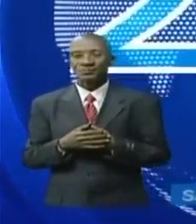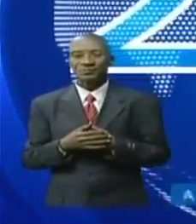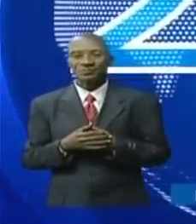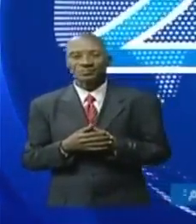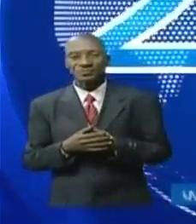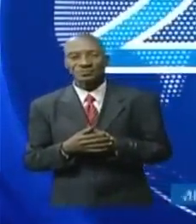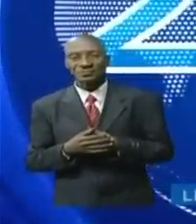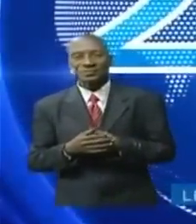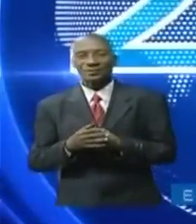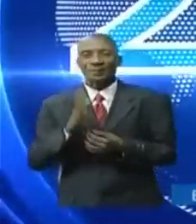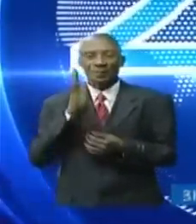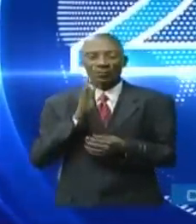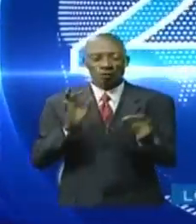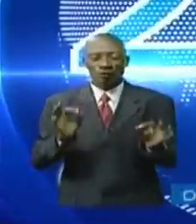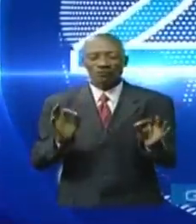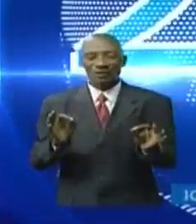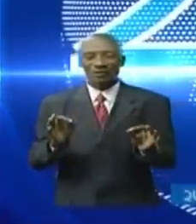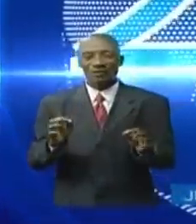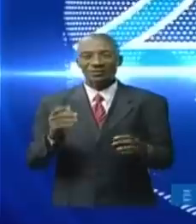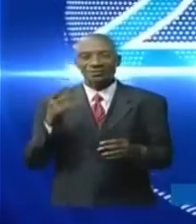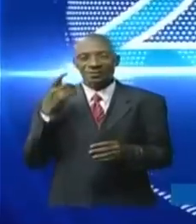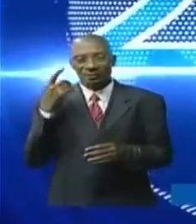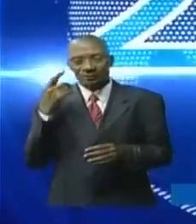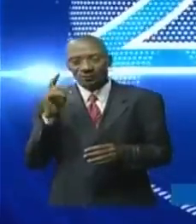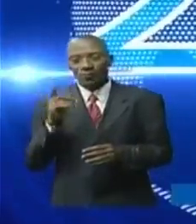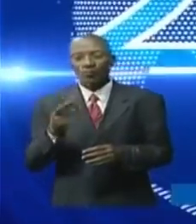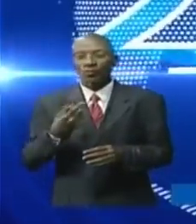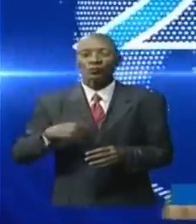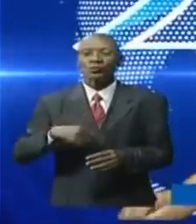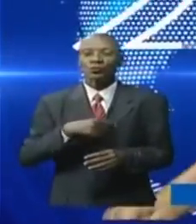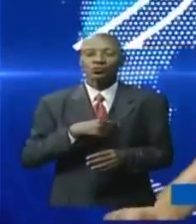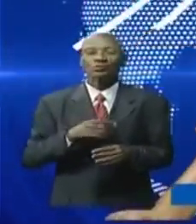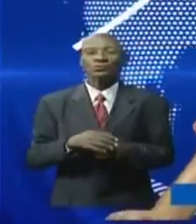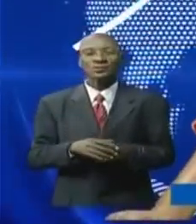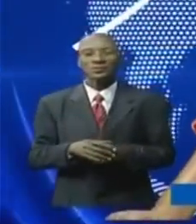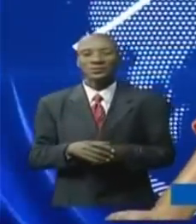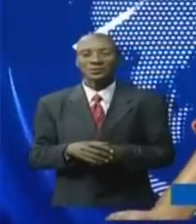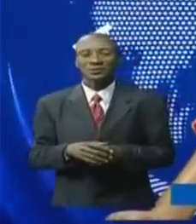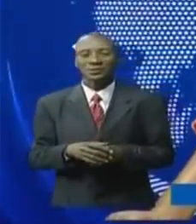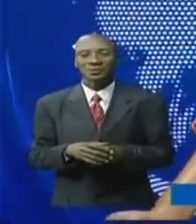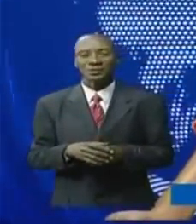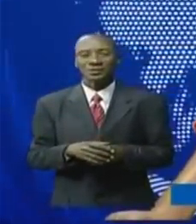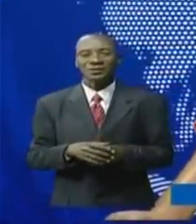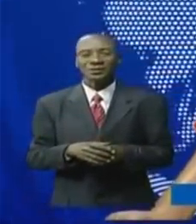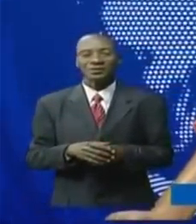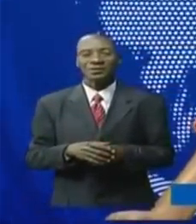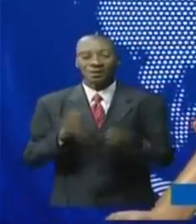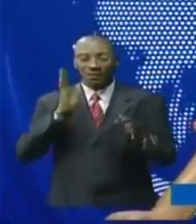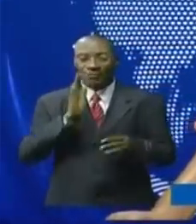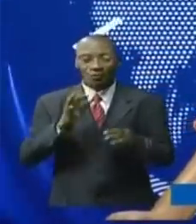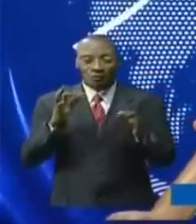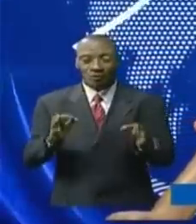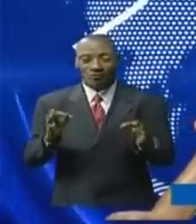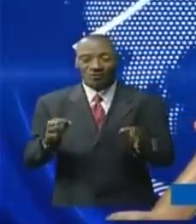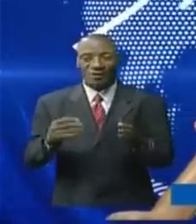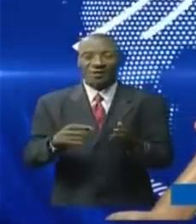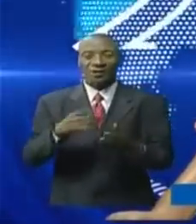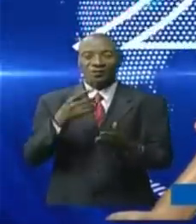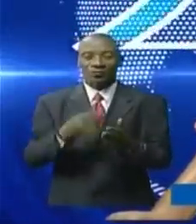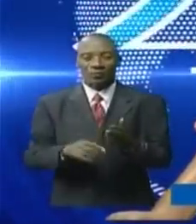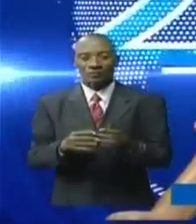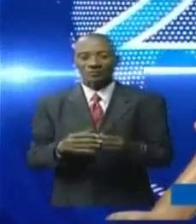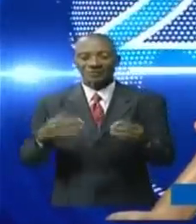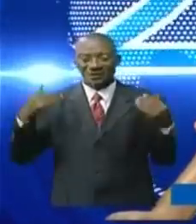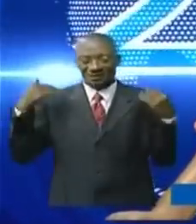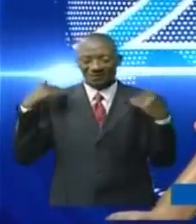rwandaises ne feront pas partie de la force régionale qui sera déployée en République démocratique du Congo. Vous le savez, le chef de l'État